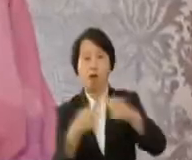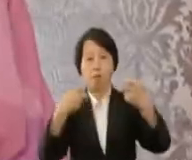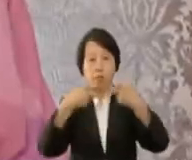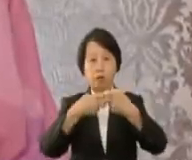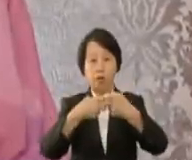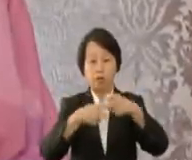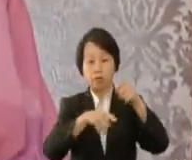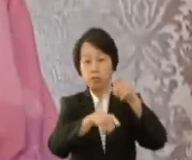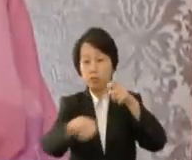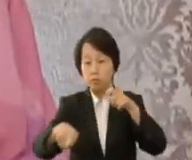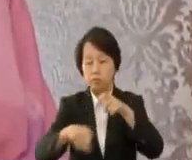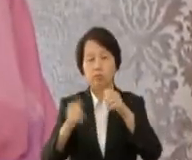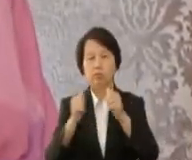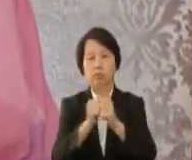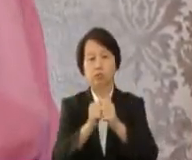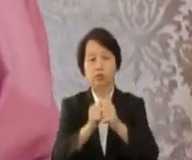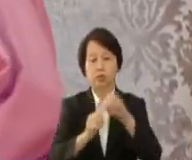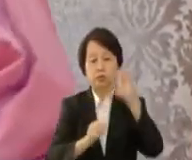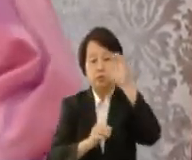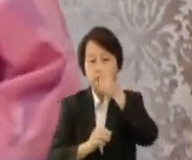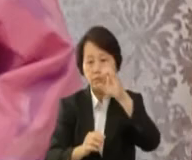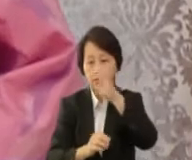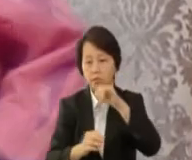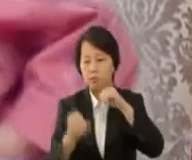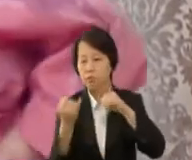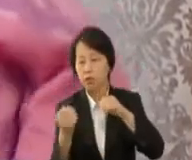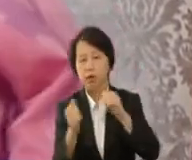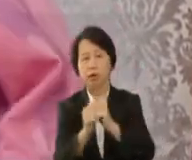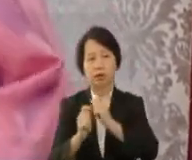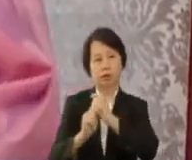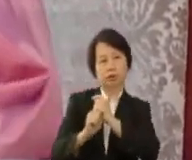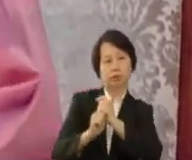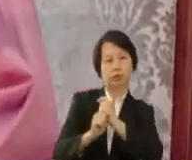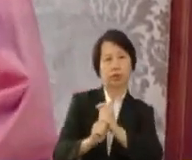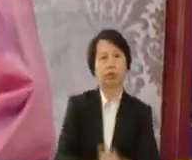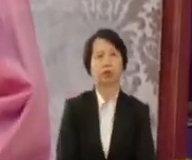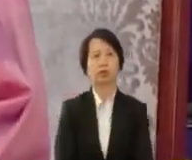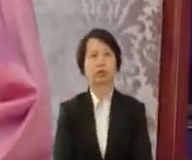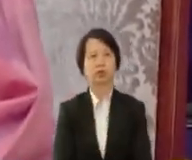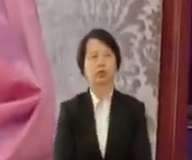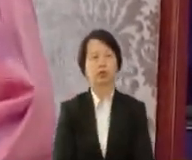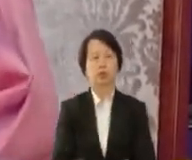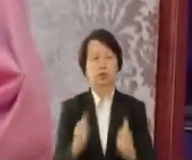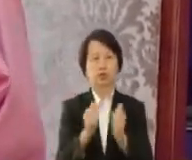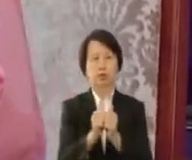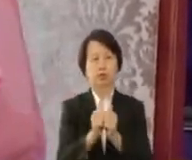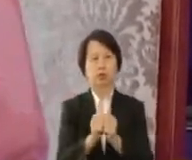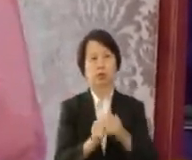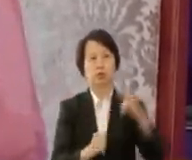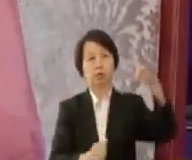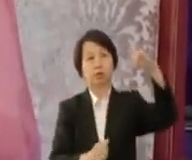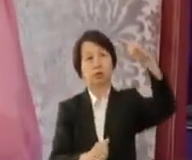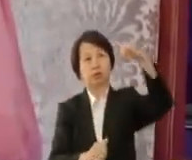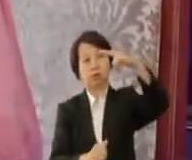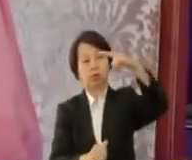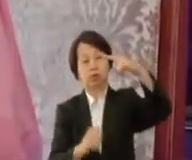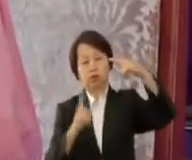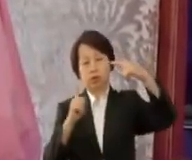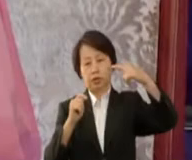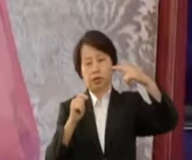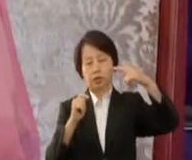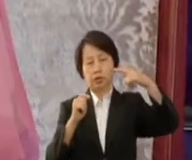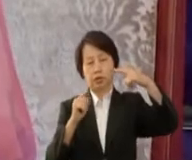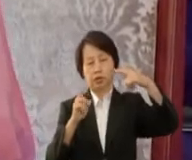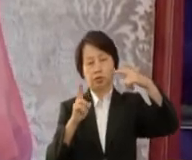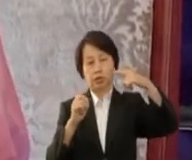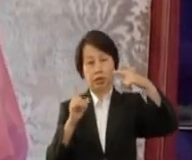electronic warfare, dan suppression of enemy air defense. Dengan ketumpukan pesawat pejuang milik tentera udara